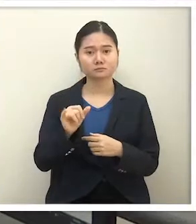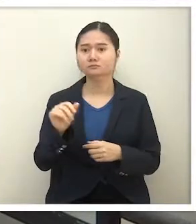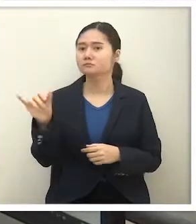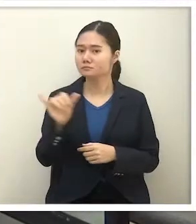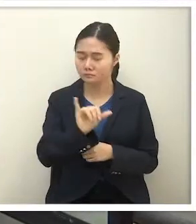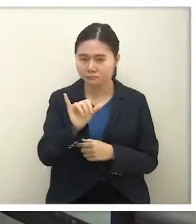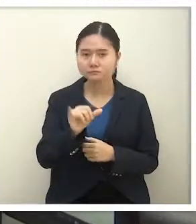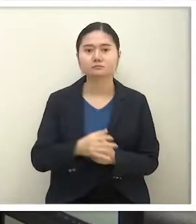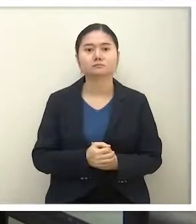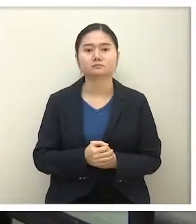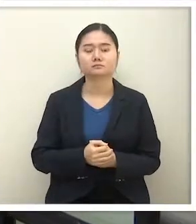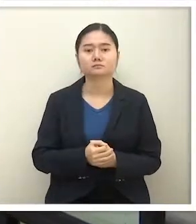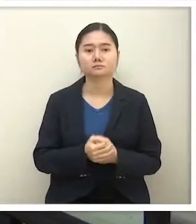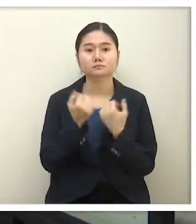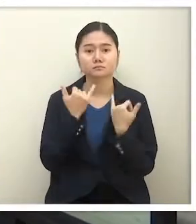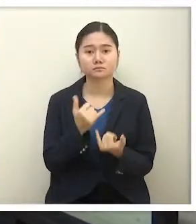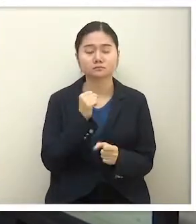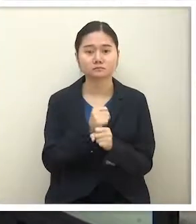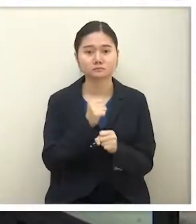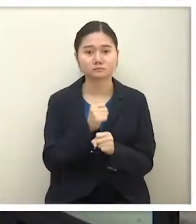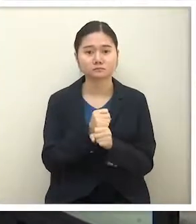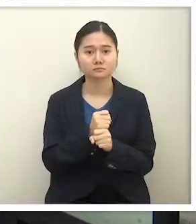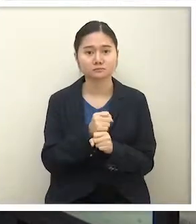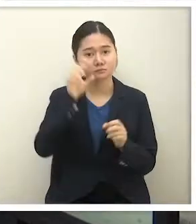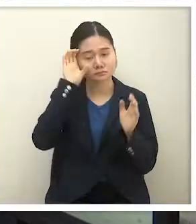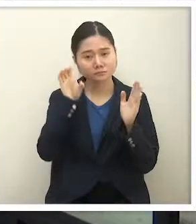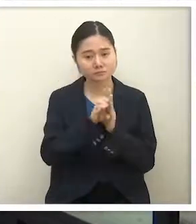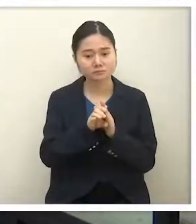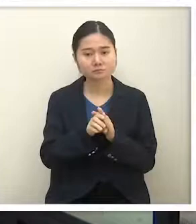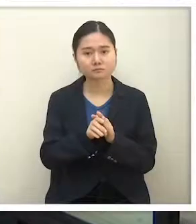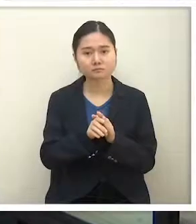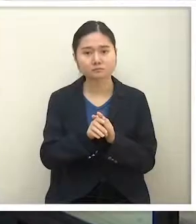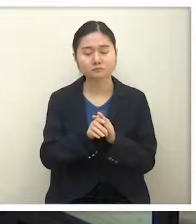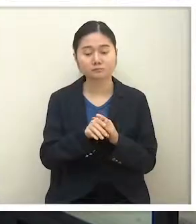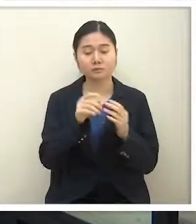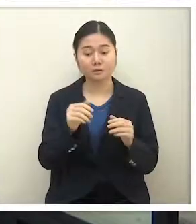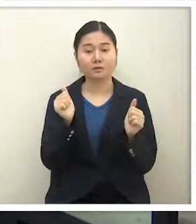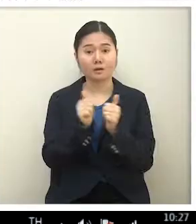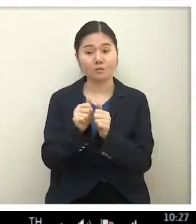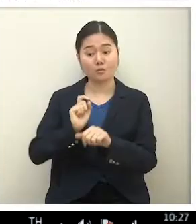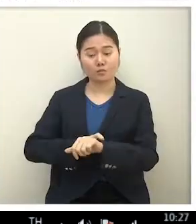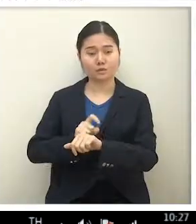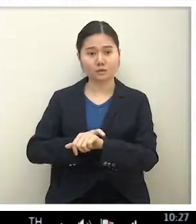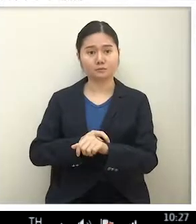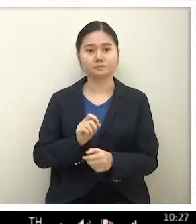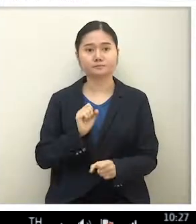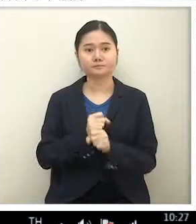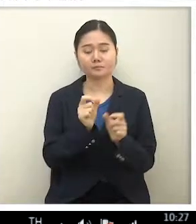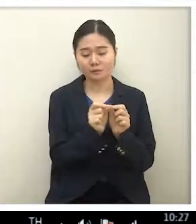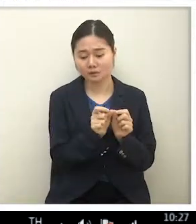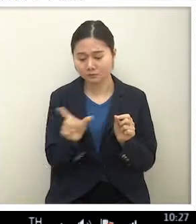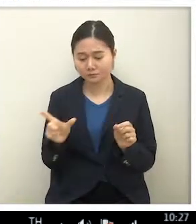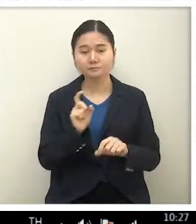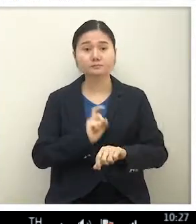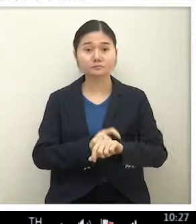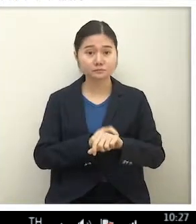ยังนะครับเนื่องจากว่าเราต้องไปคีย์เฟรมกับเวลาจำได้ไหมครับแอนิเมชันเกิดจากเว